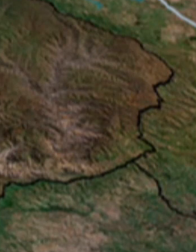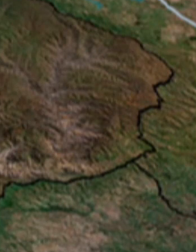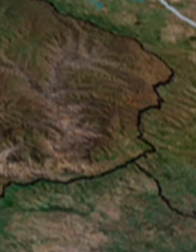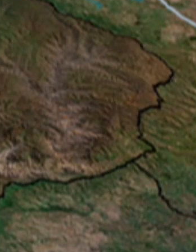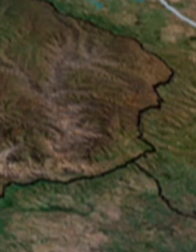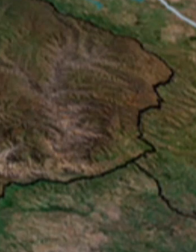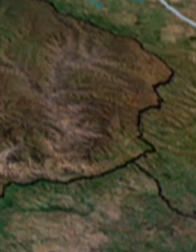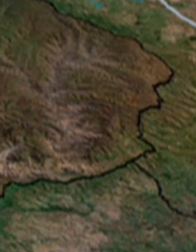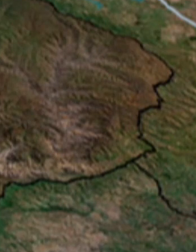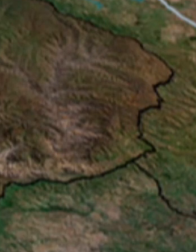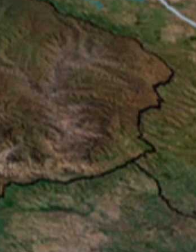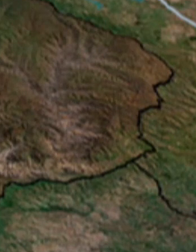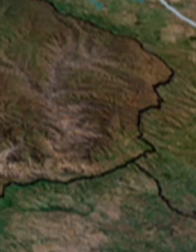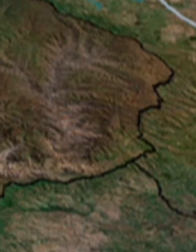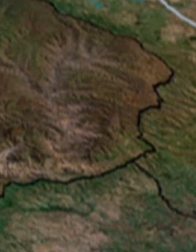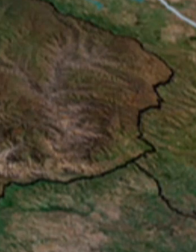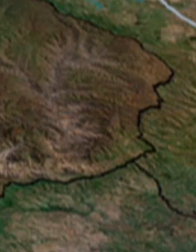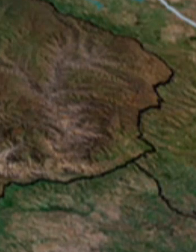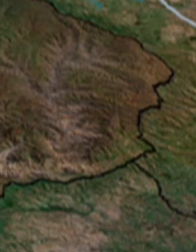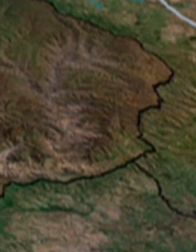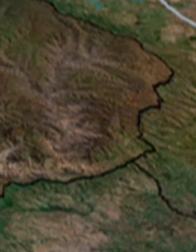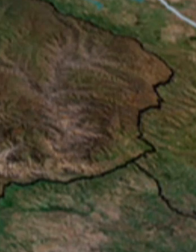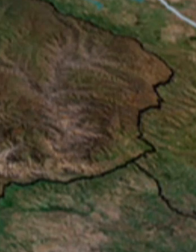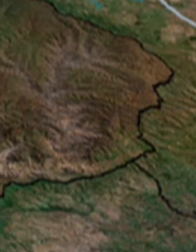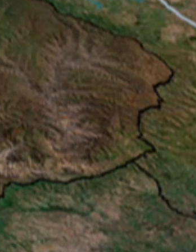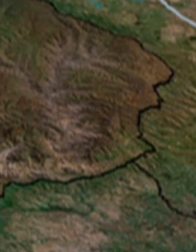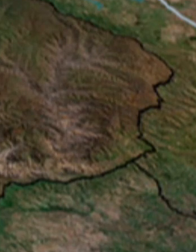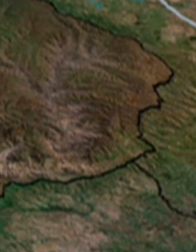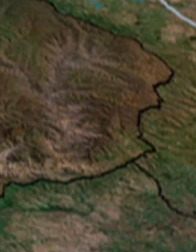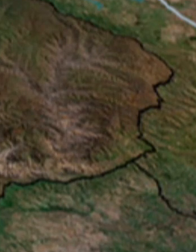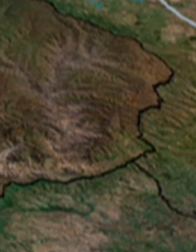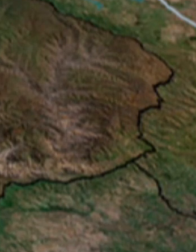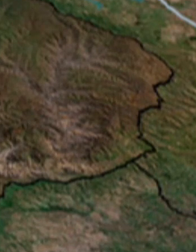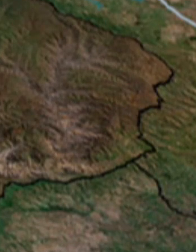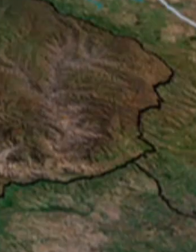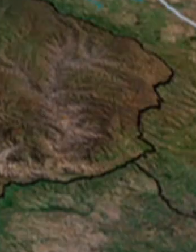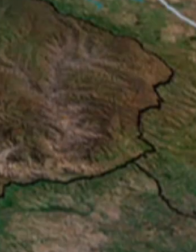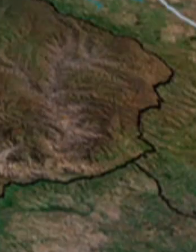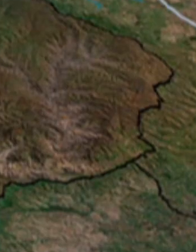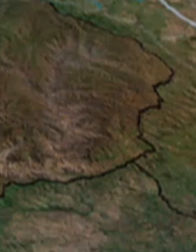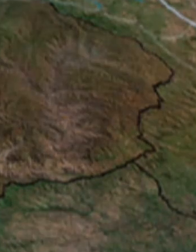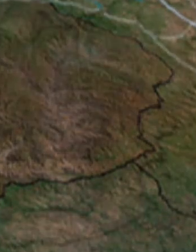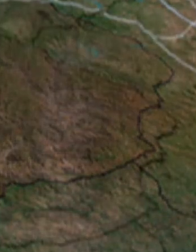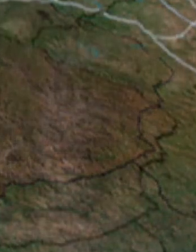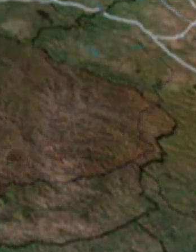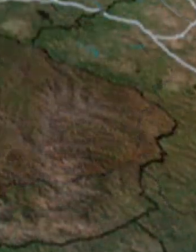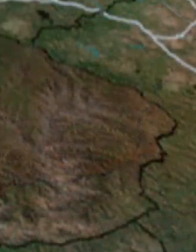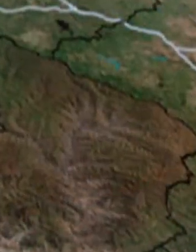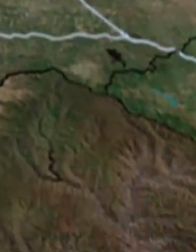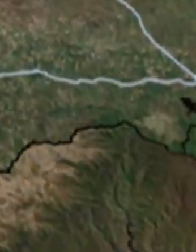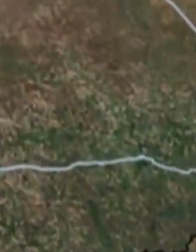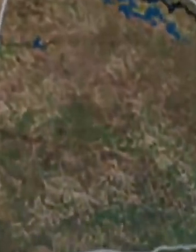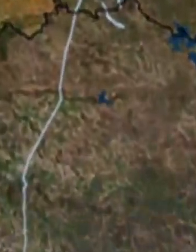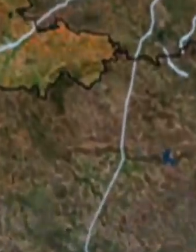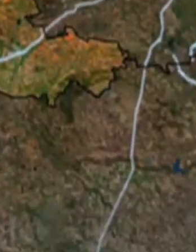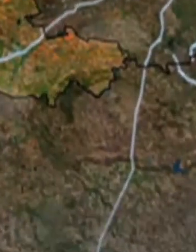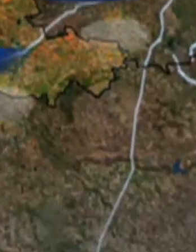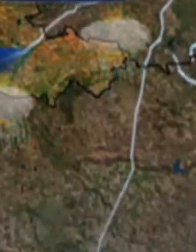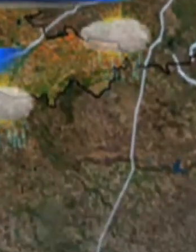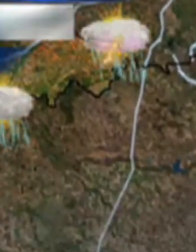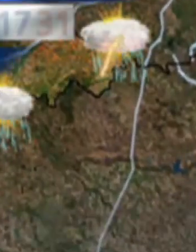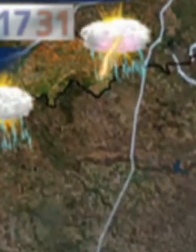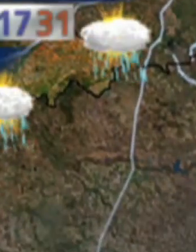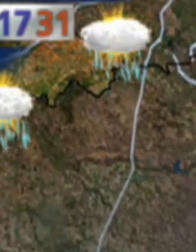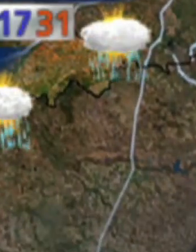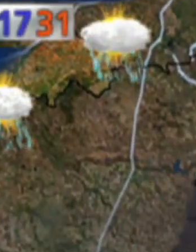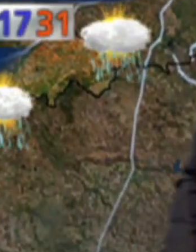teng tla chise ha le ka Kronstadt teng le hona se salva le tamola garip o tla hlotshise hona ha isa le re grate di rita ho mashome a mararo